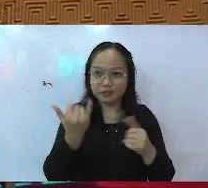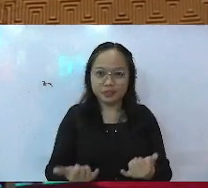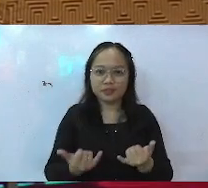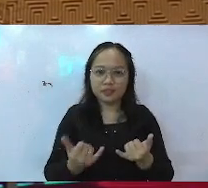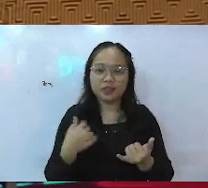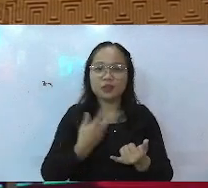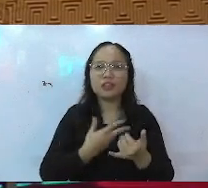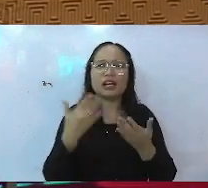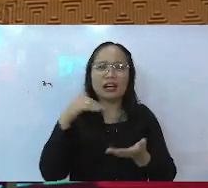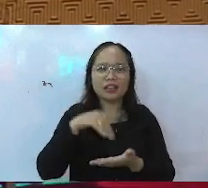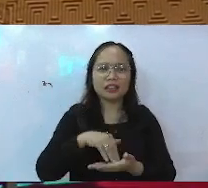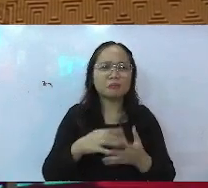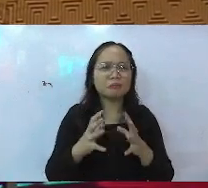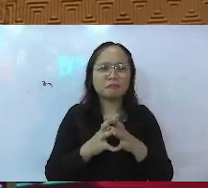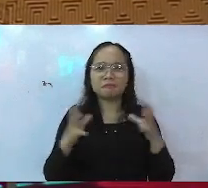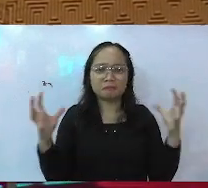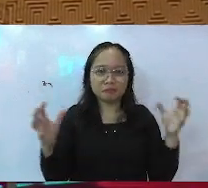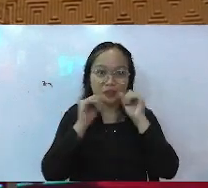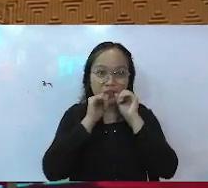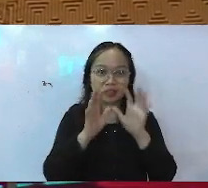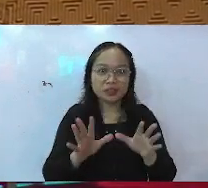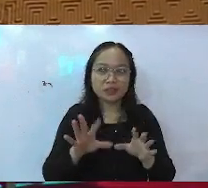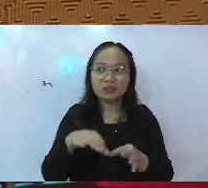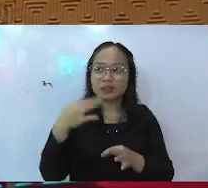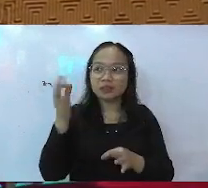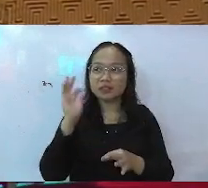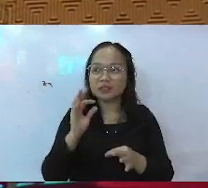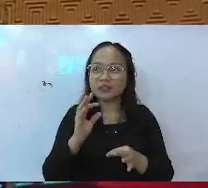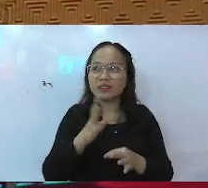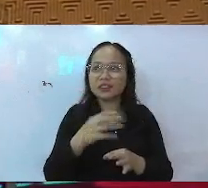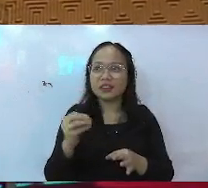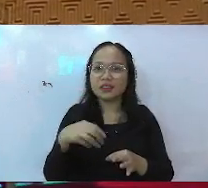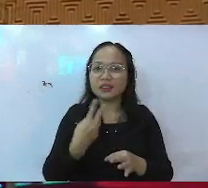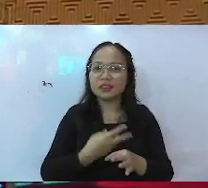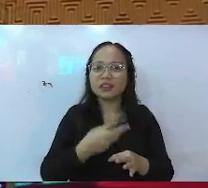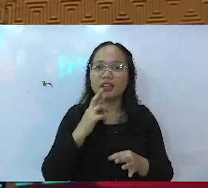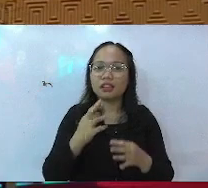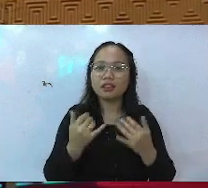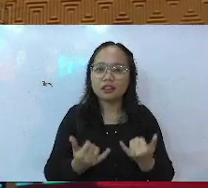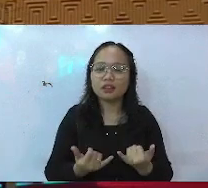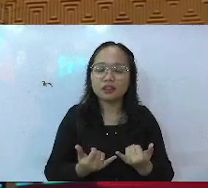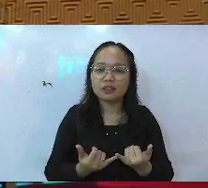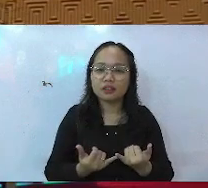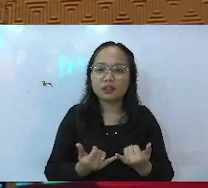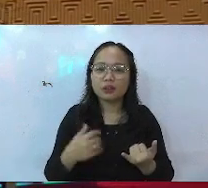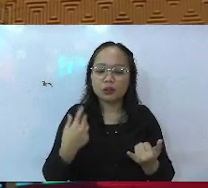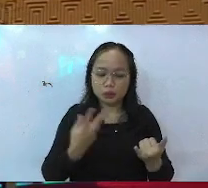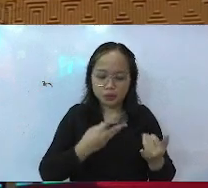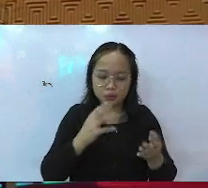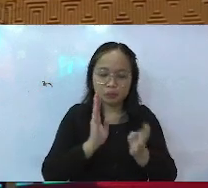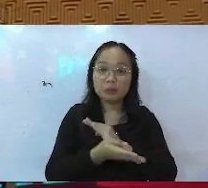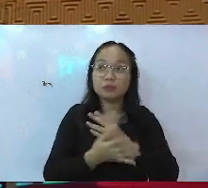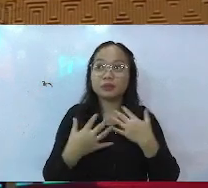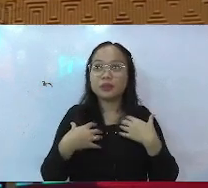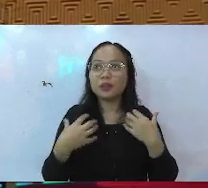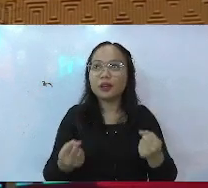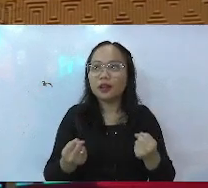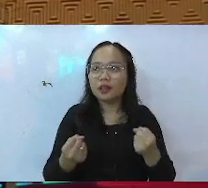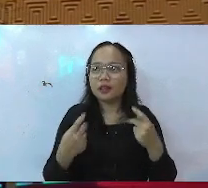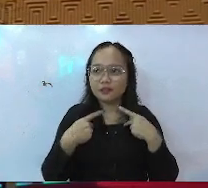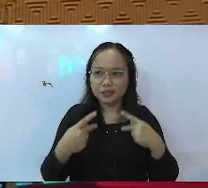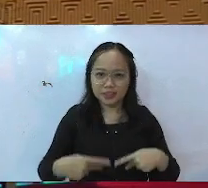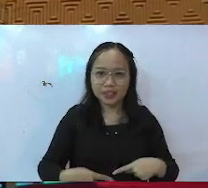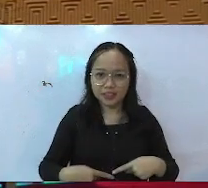binabagyo ng pagpapala ritwal pero Ganon pa man pasalamat tayo sa Panginoon Pinapalakas na rin tayo ng